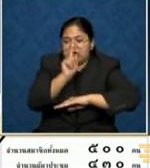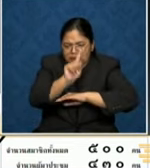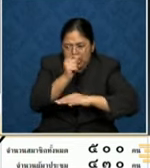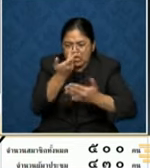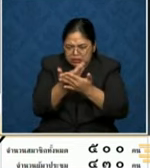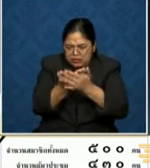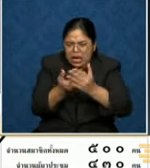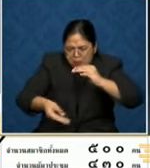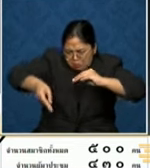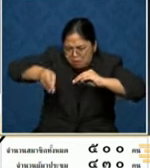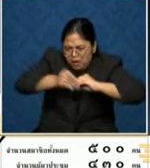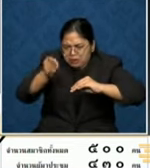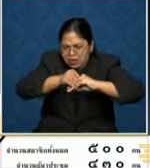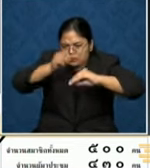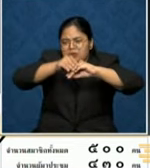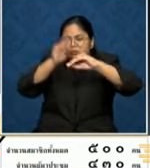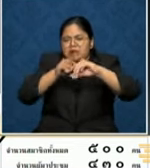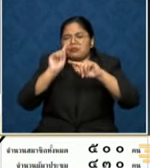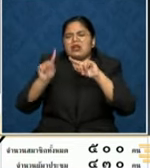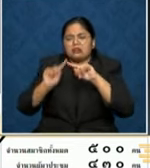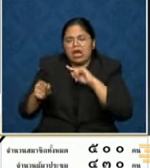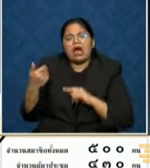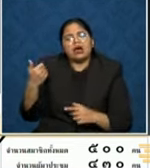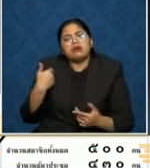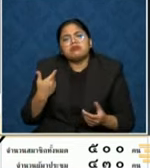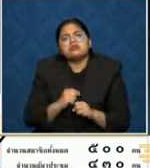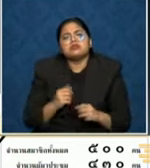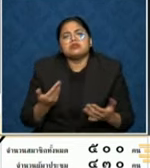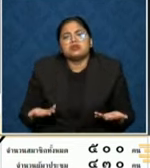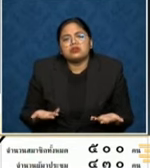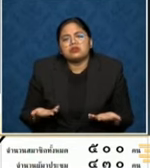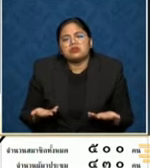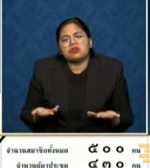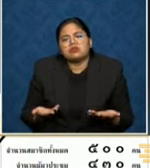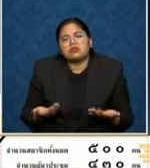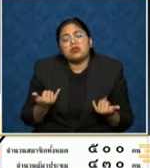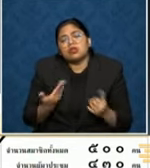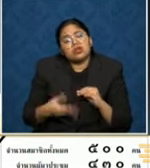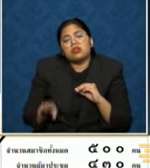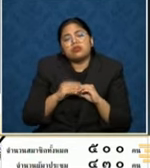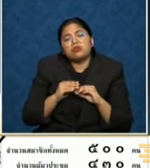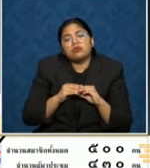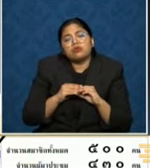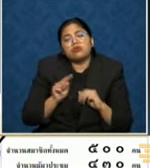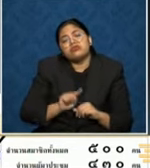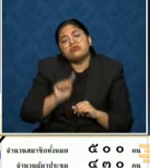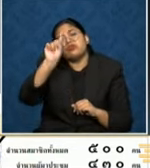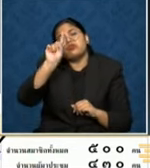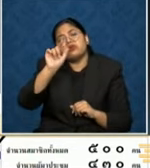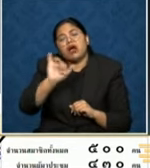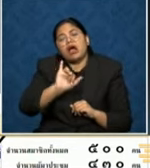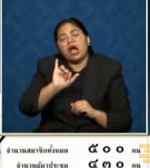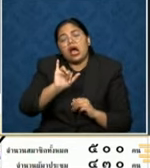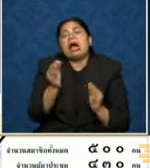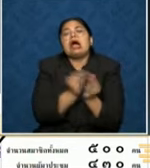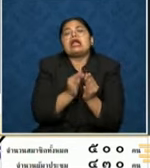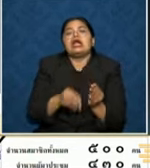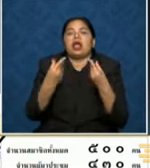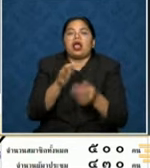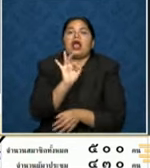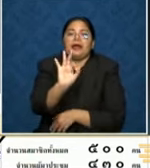ตรกรเองเนี่ยได้ผลตอบแทนเท่าเดิมก็ดีแล้ววันนี้ผลตอบแทนต่อไร่ที่สูงขึ้น F ครับท่านประธานครับฟื้น